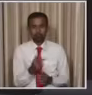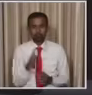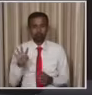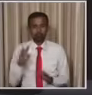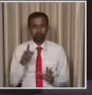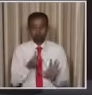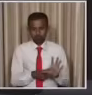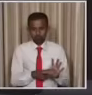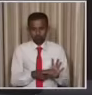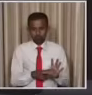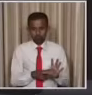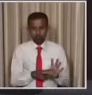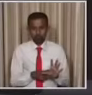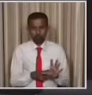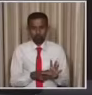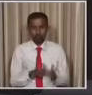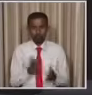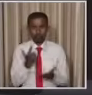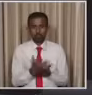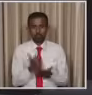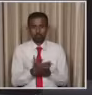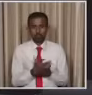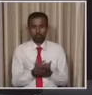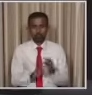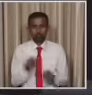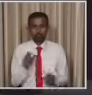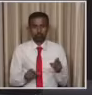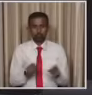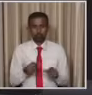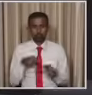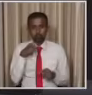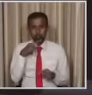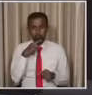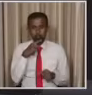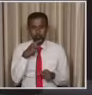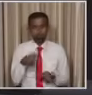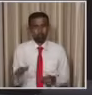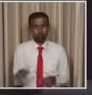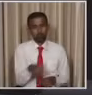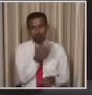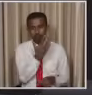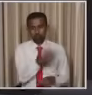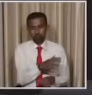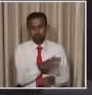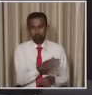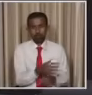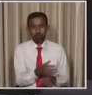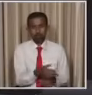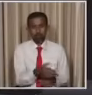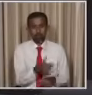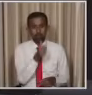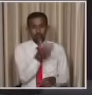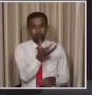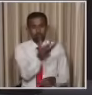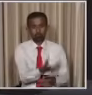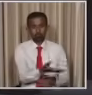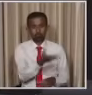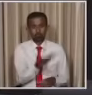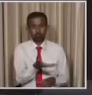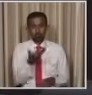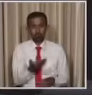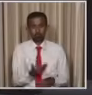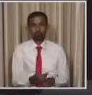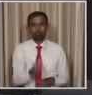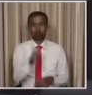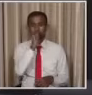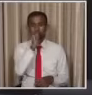2024 දීවරයන් පිරිසක් මුහුදට ගියාම මුහුදේ ගහගෙන ආපු බෝතලයක් පානය